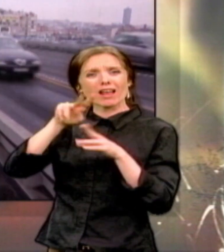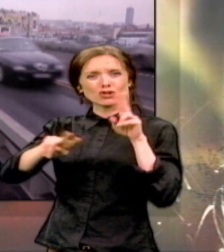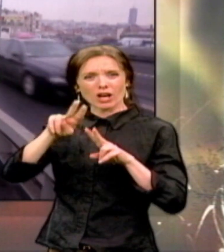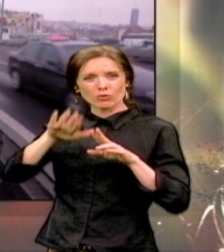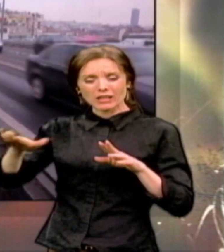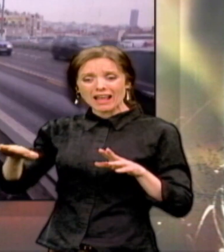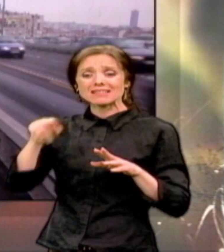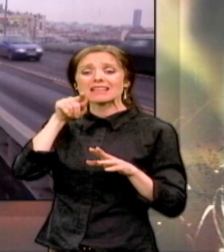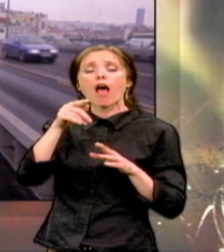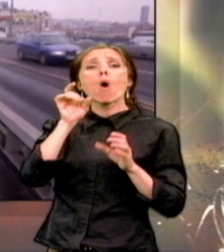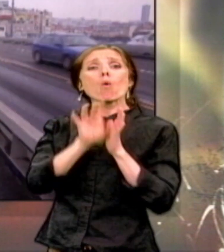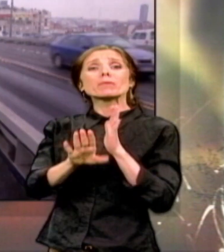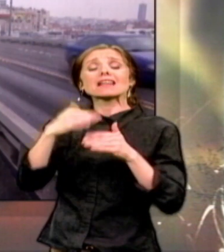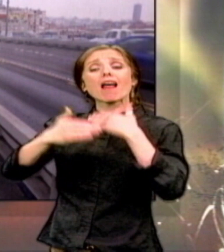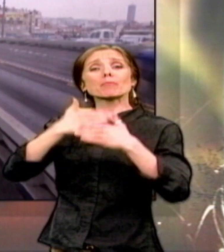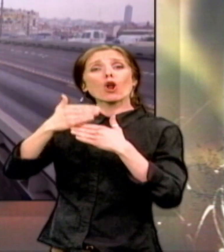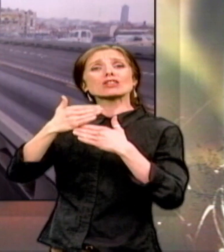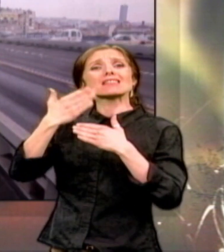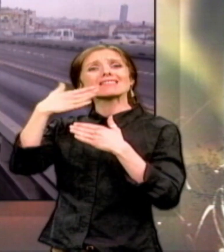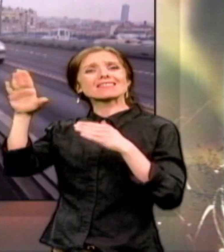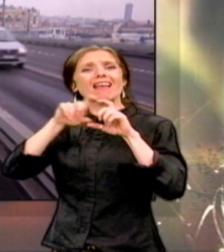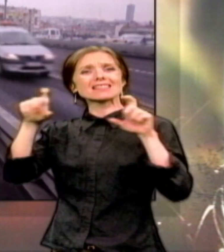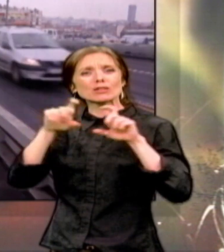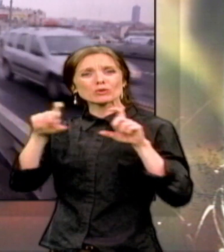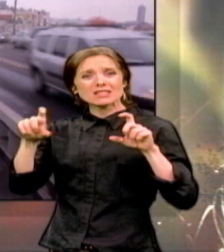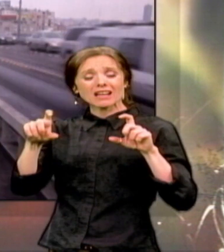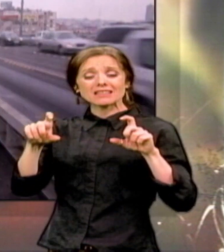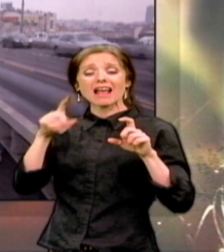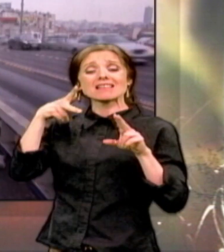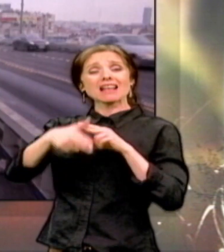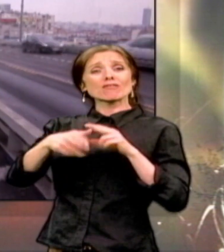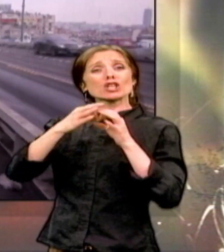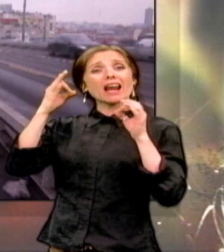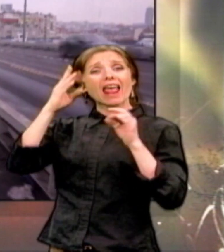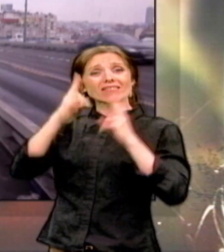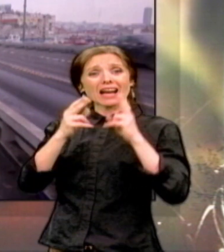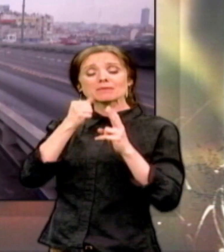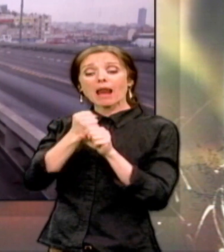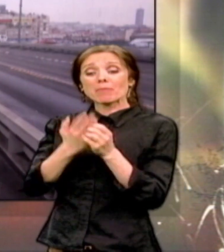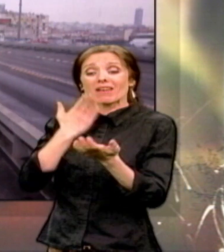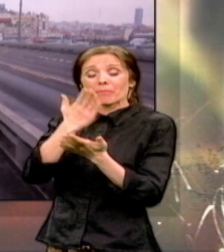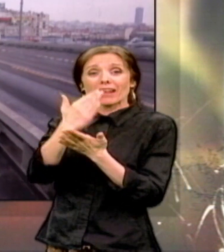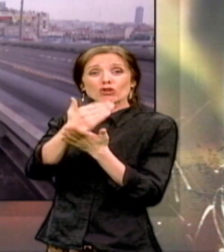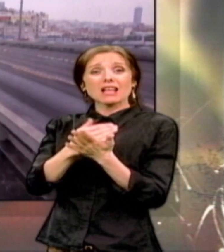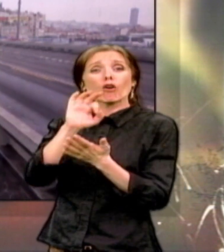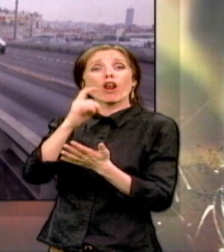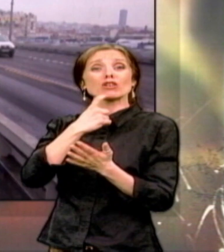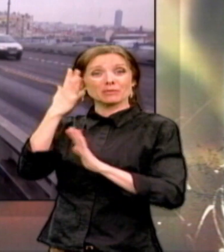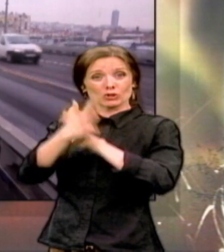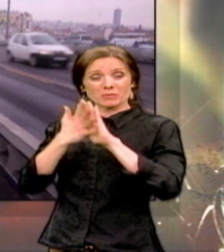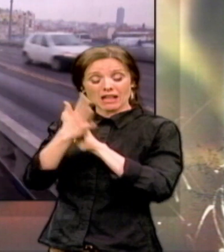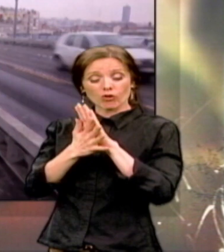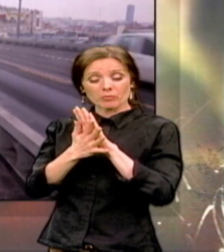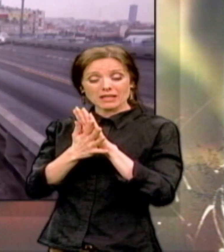Ubrzan je proces deinstitucionalizacije. Završena je javna rasprava i sačinjen predlog zakona o srpskom znakovnom jeziku.